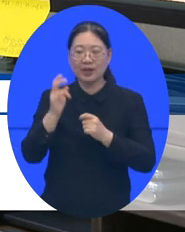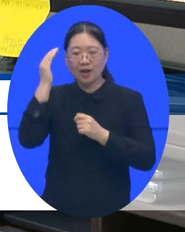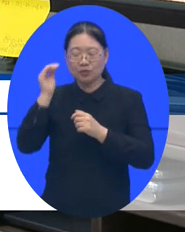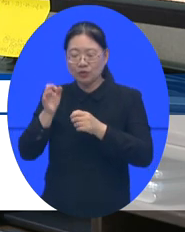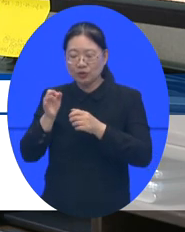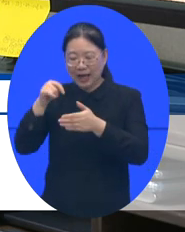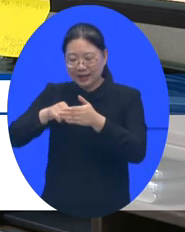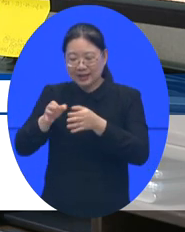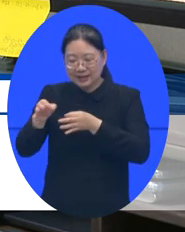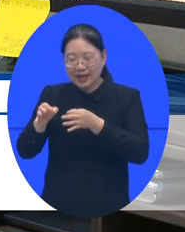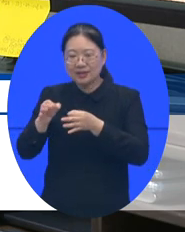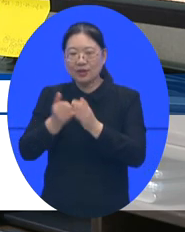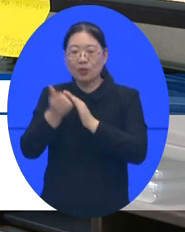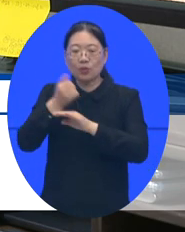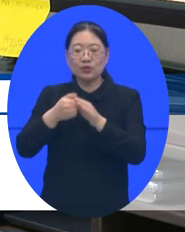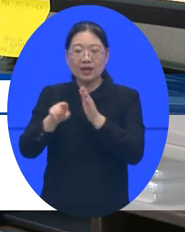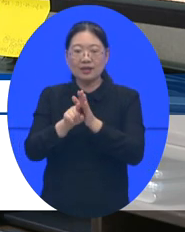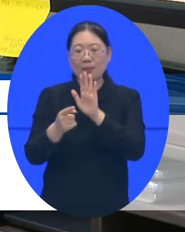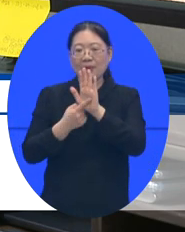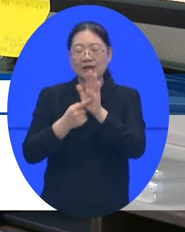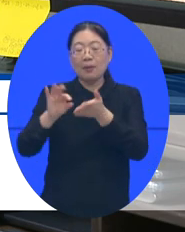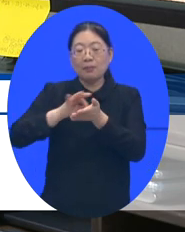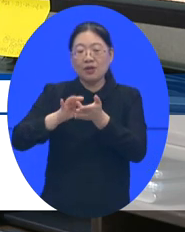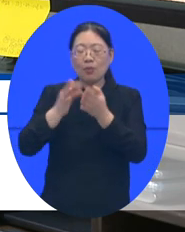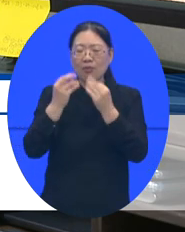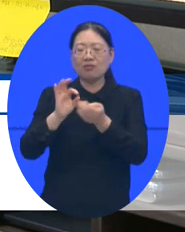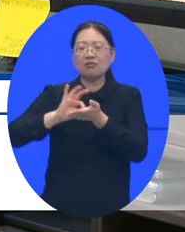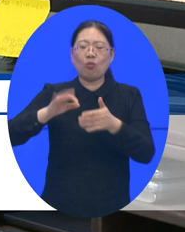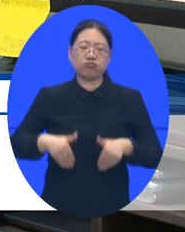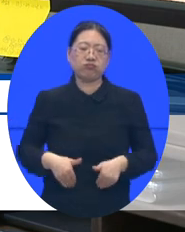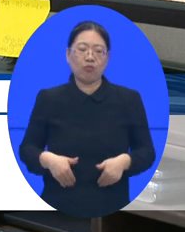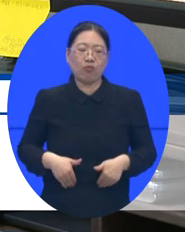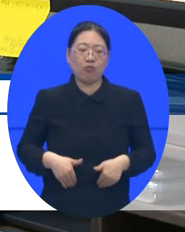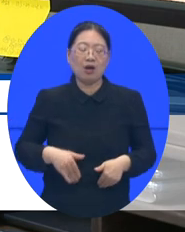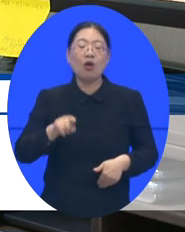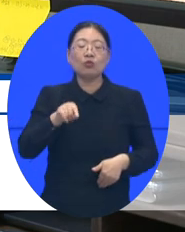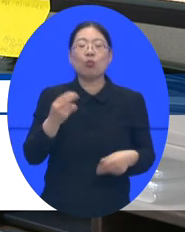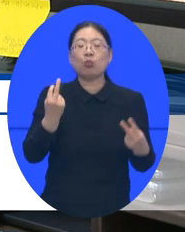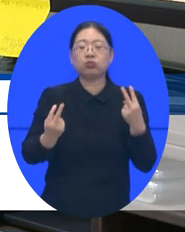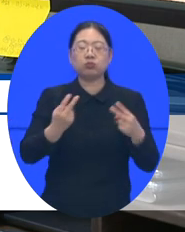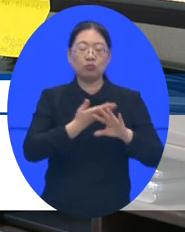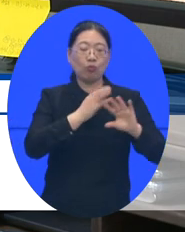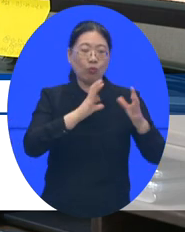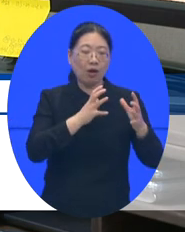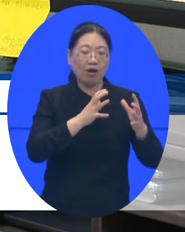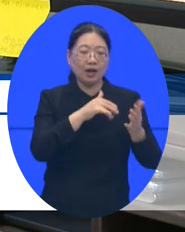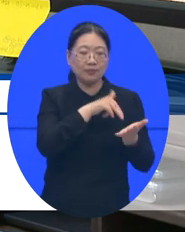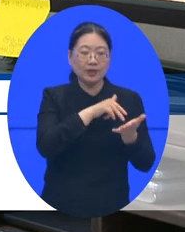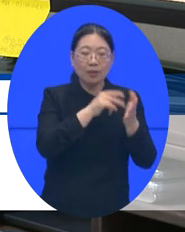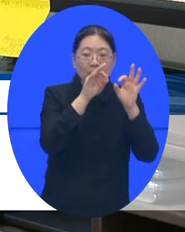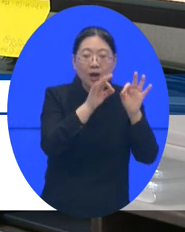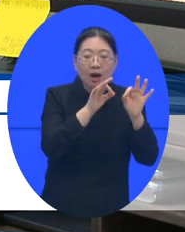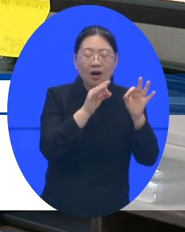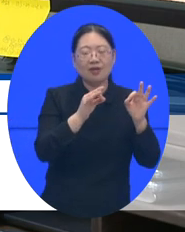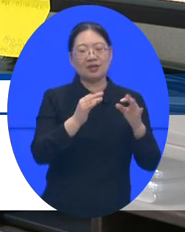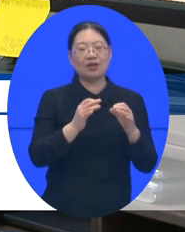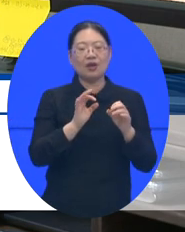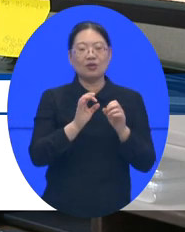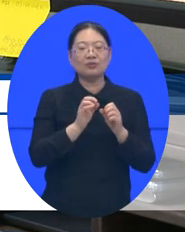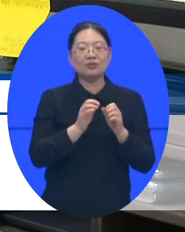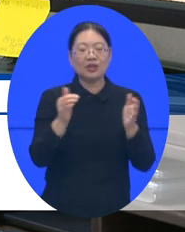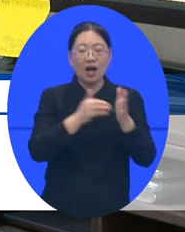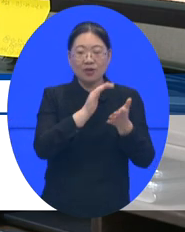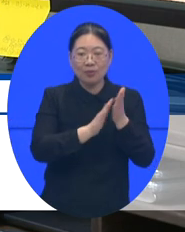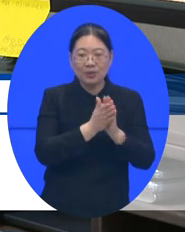하기 위해서는 훨씬 더 그 마케팅 비용을 써야 된다고 생각하거든요 근데 그에 비해서 어 해외 쪽은 아직도